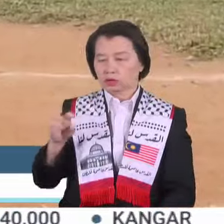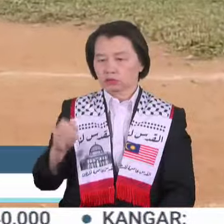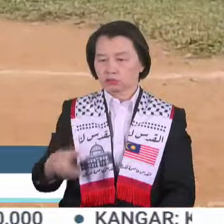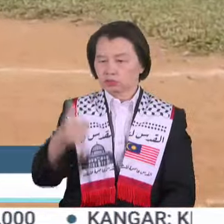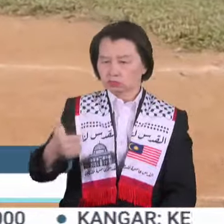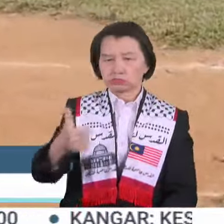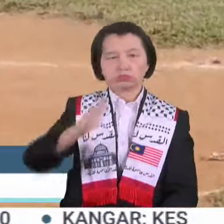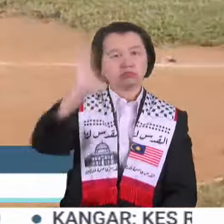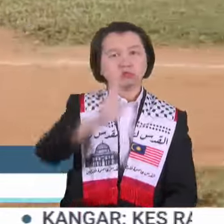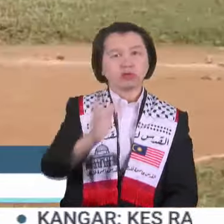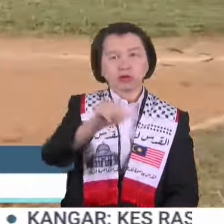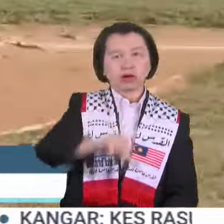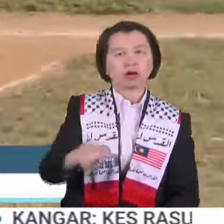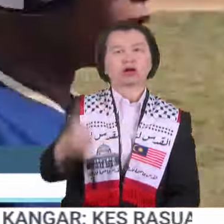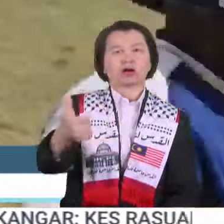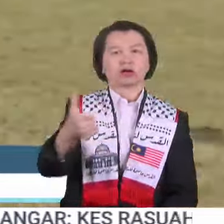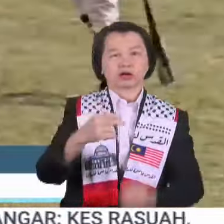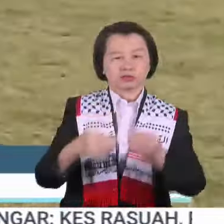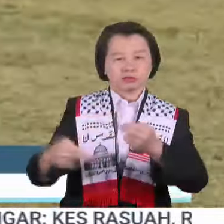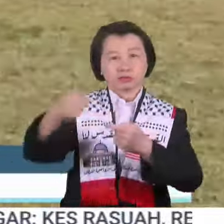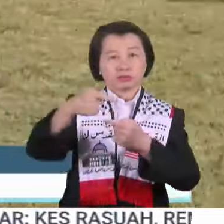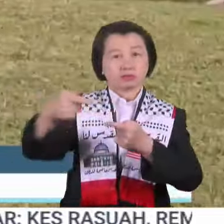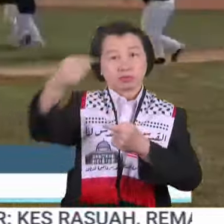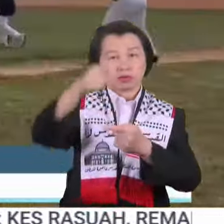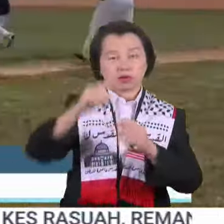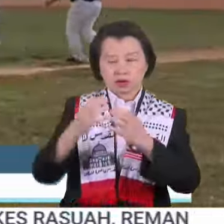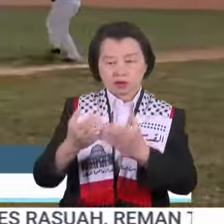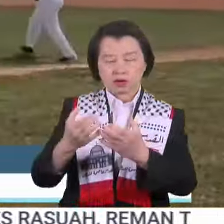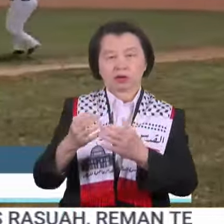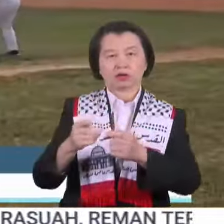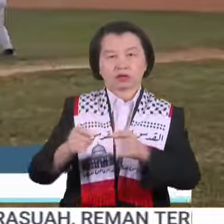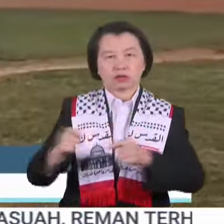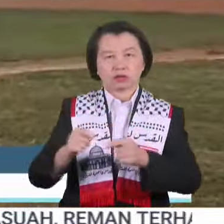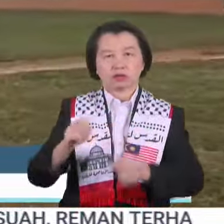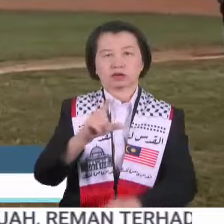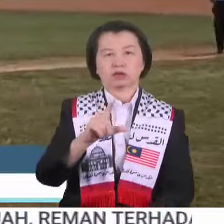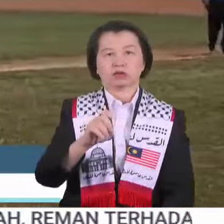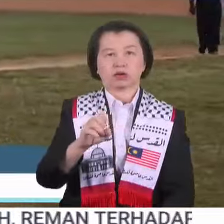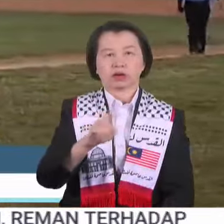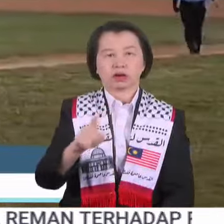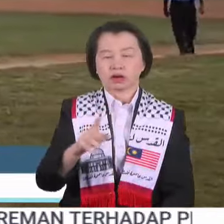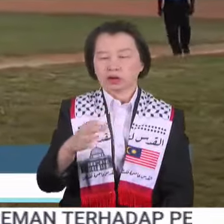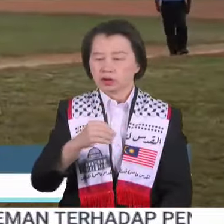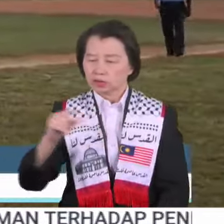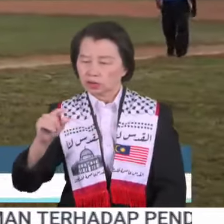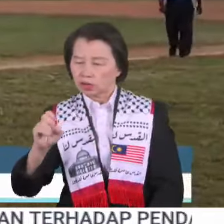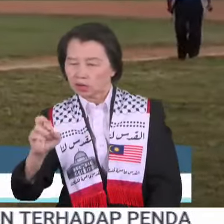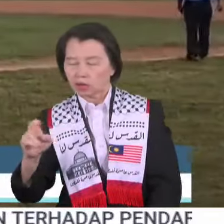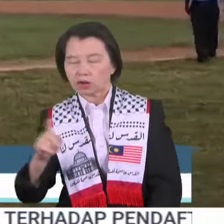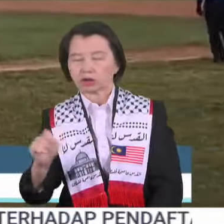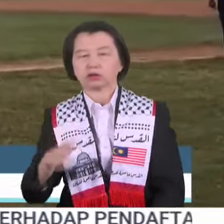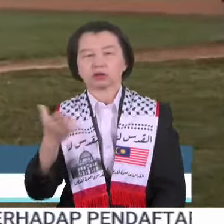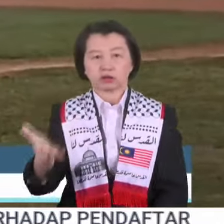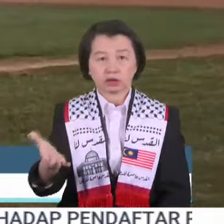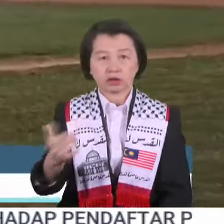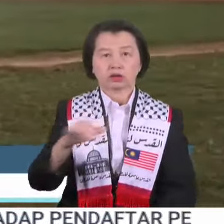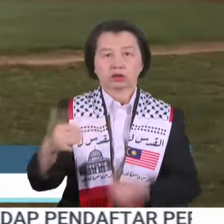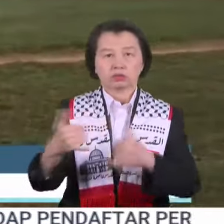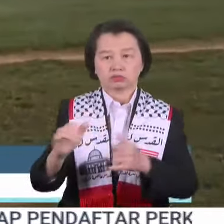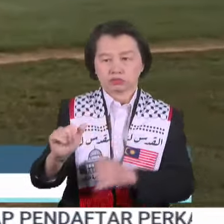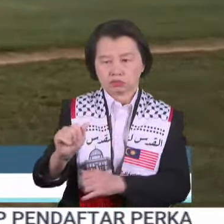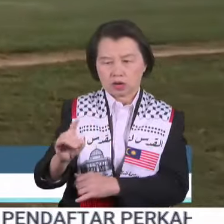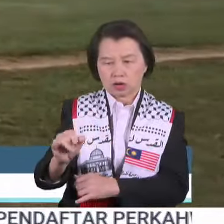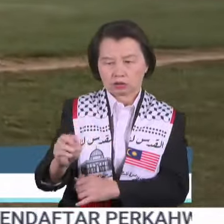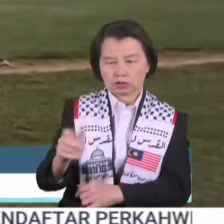tidak pernah tewas meraih dua kemenangan menewaskan Klub Tempatan Lawrence dan Garuda. Muhammad Adam Norman sebagai ace pitcher beraksi